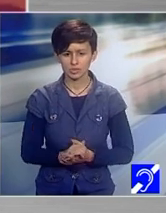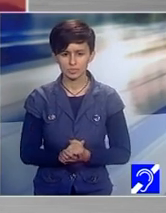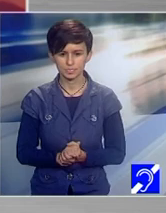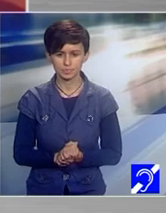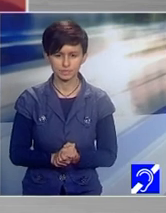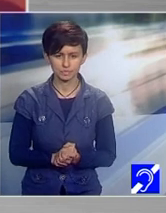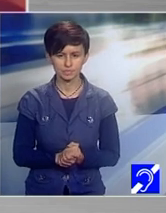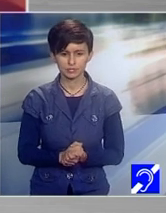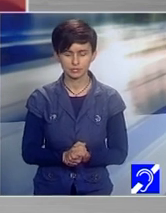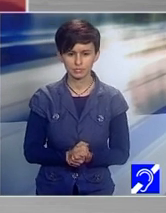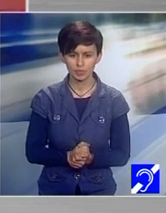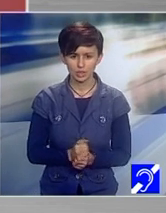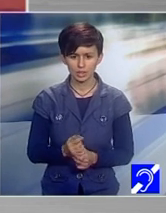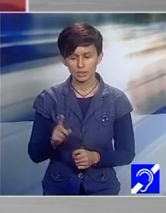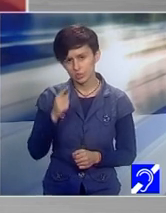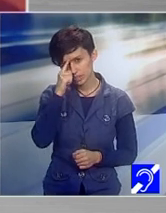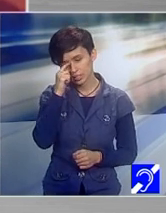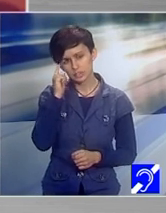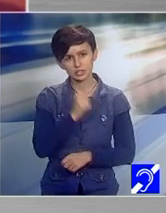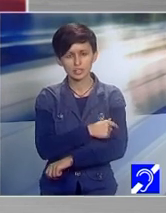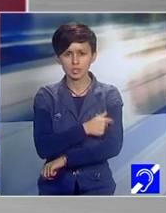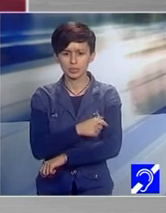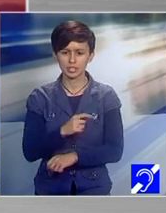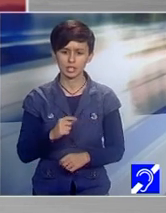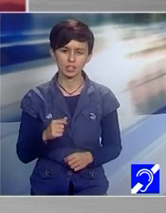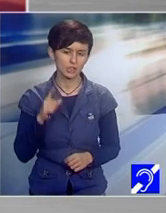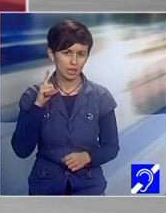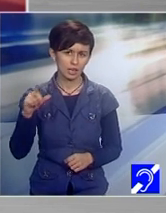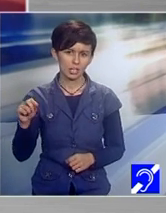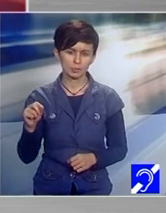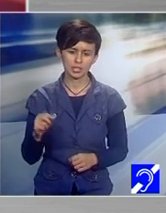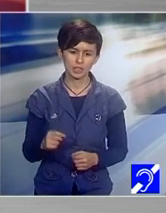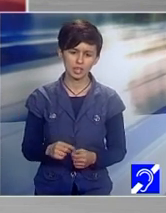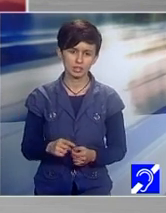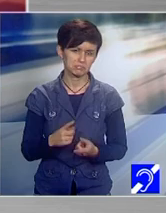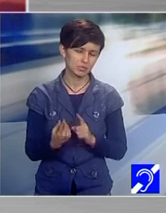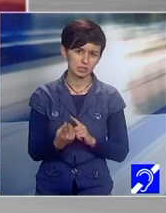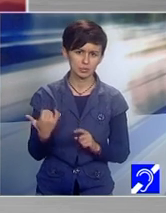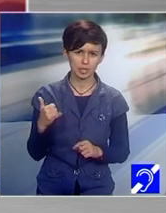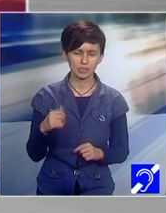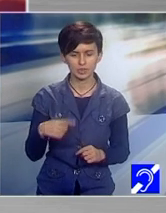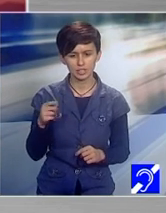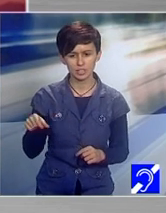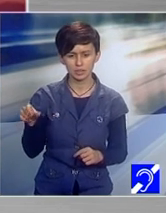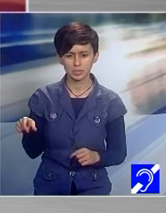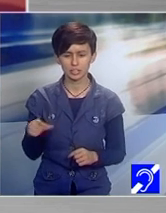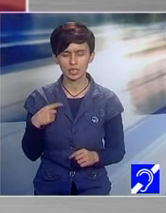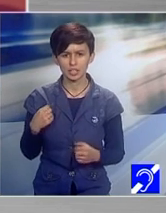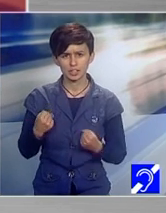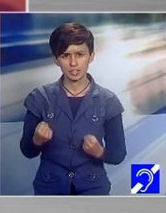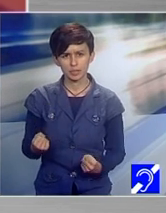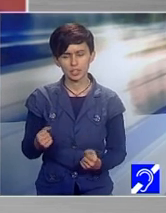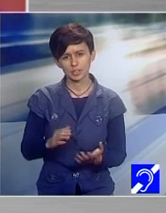asistenților medicali? Nici. Au plecat și din rândul asistenților medicale, am înlocuit cu alții. Ce este mai greu la noi și cu asistenții este faptul